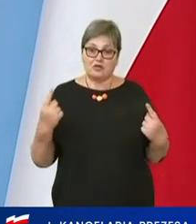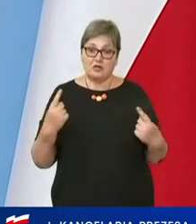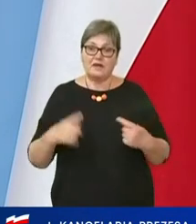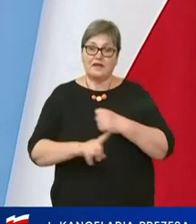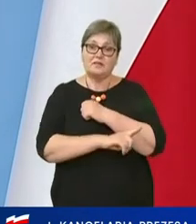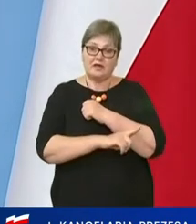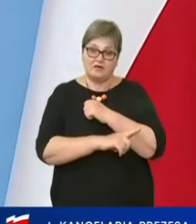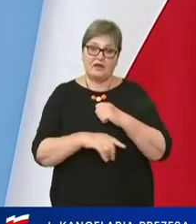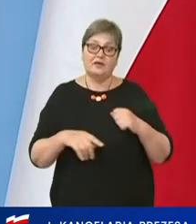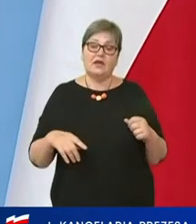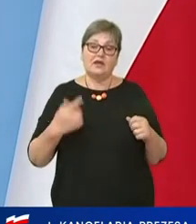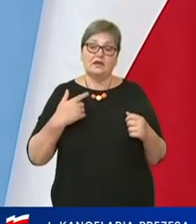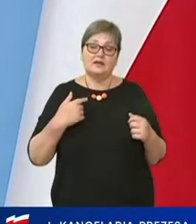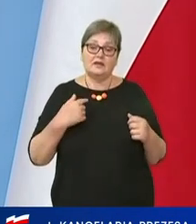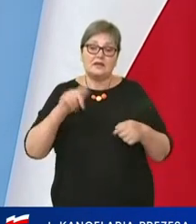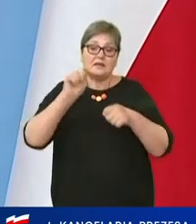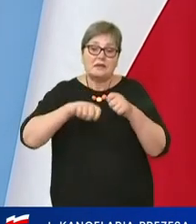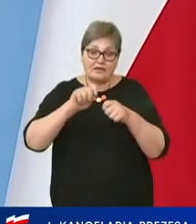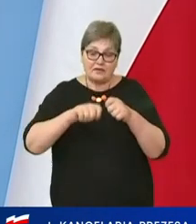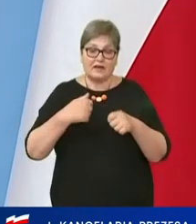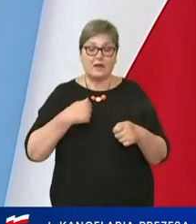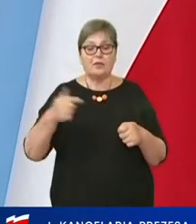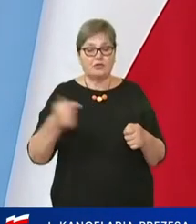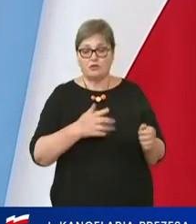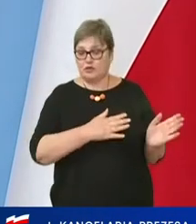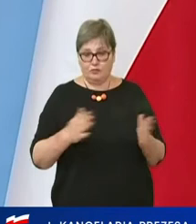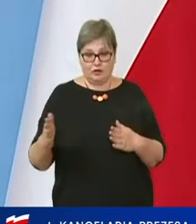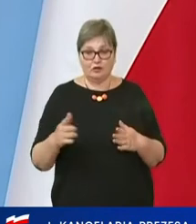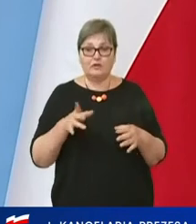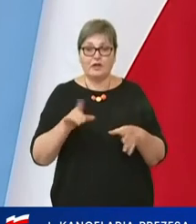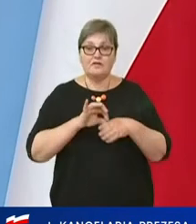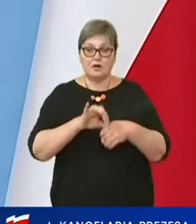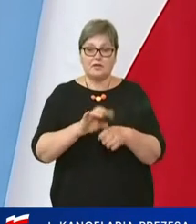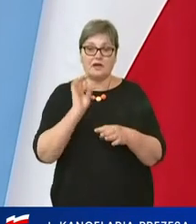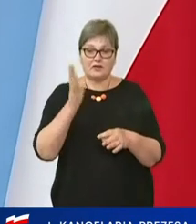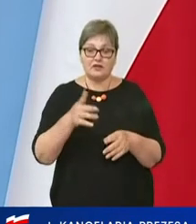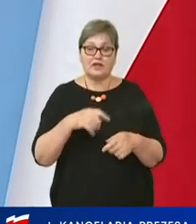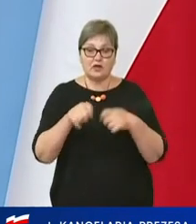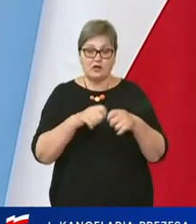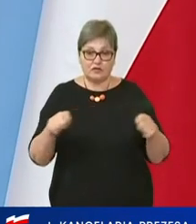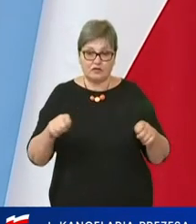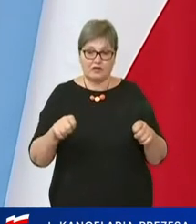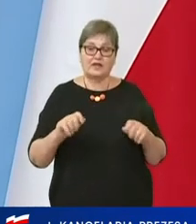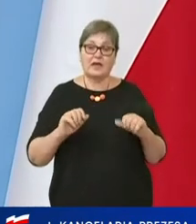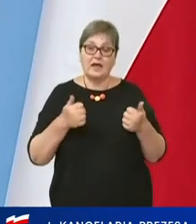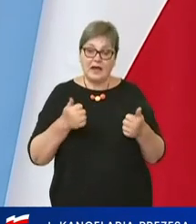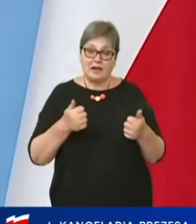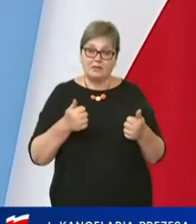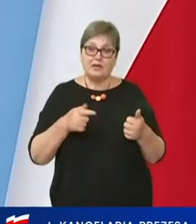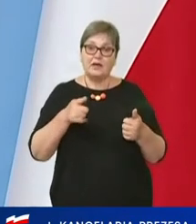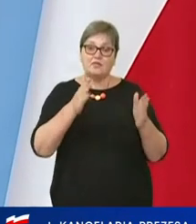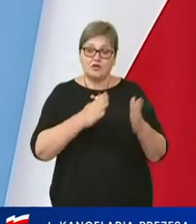musimy być gotowi i wprowadzać takie rozwiązania, które przygotowują na ten czas trudniejszy, kiedy będziemy